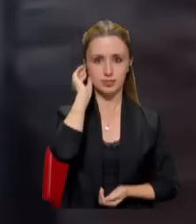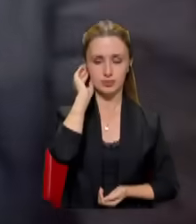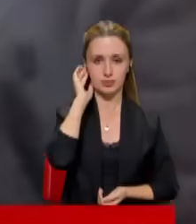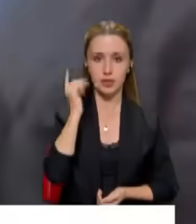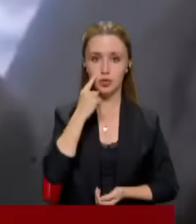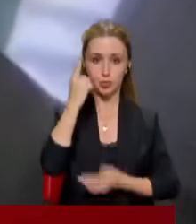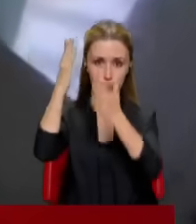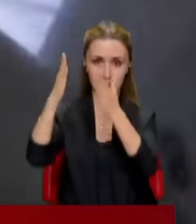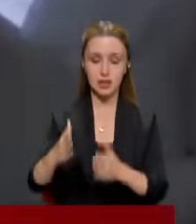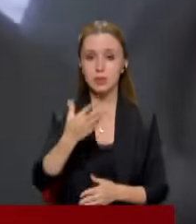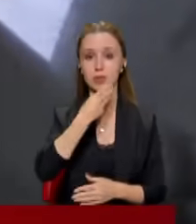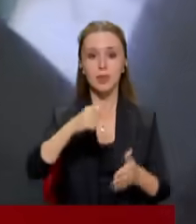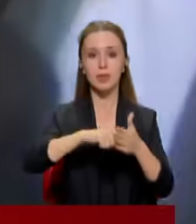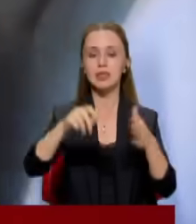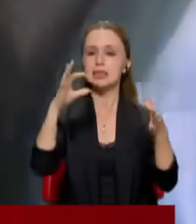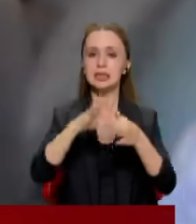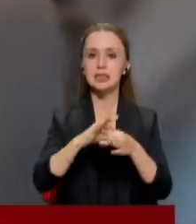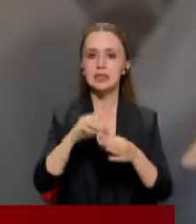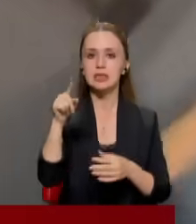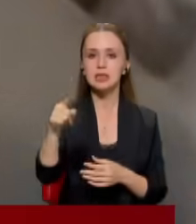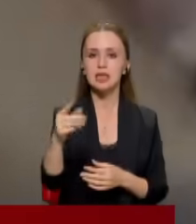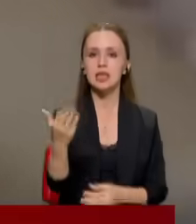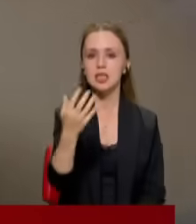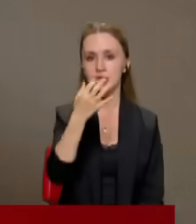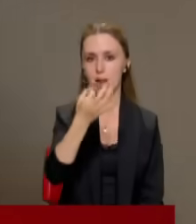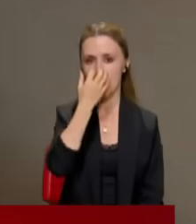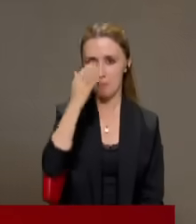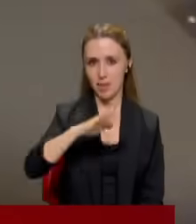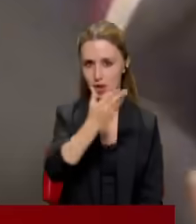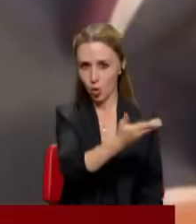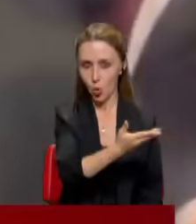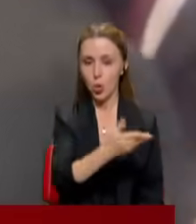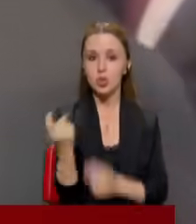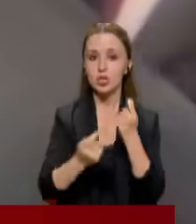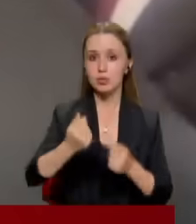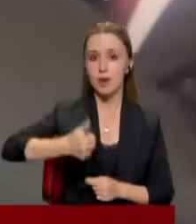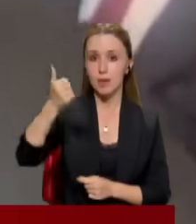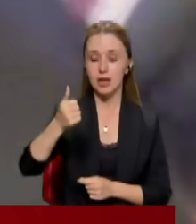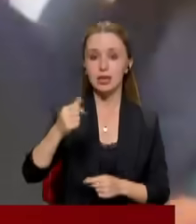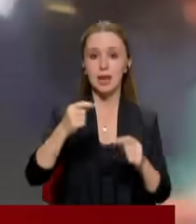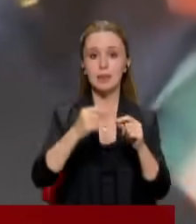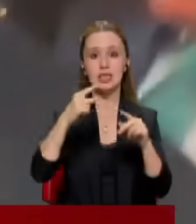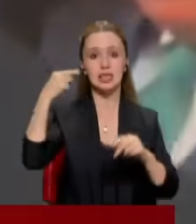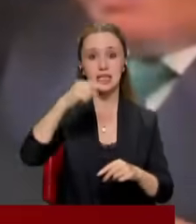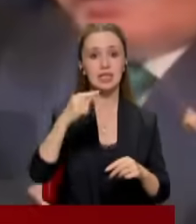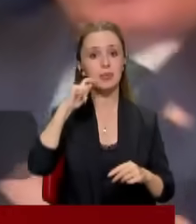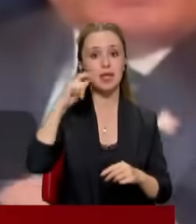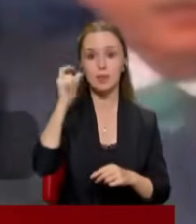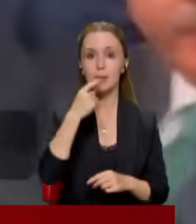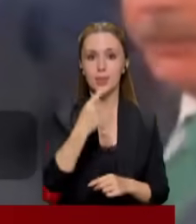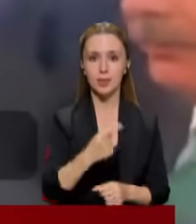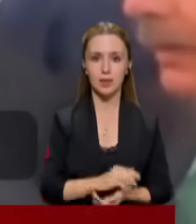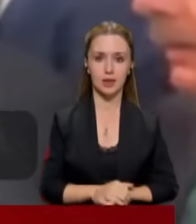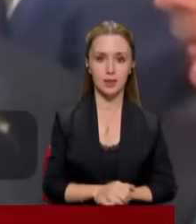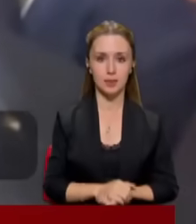Sayın Cumhurbaşkanım, emekli maaşları ile ilgili sizden gelecek haberi bekliyor emekliler. Çalışma Bakanı ve Binali Yıldırım Ekim ayı demişti.